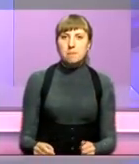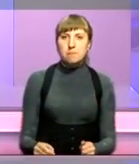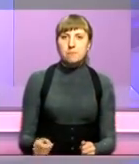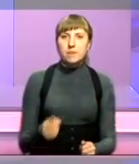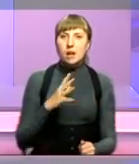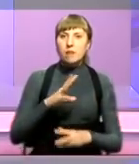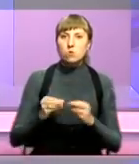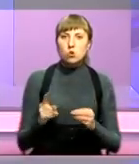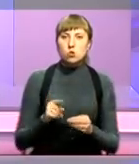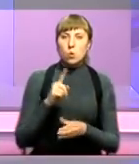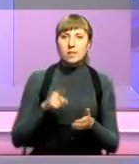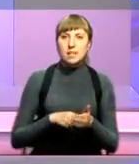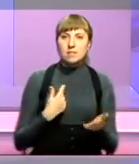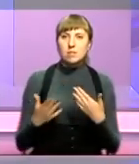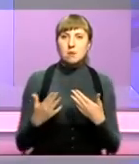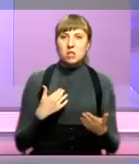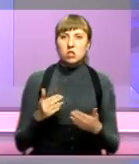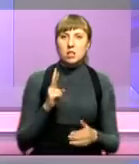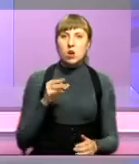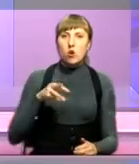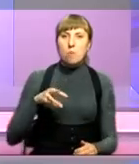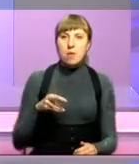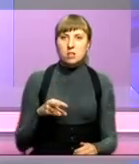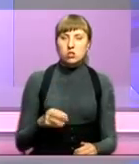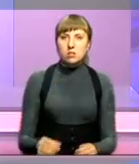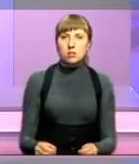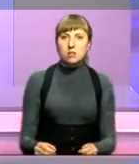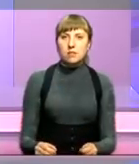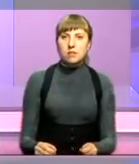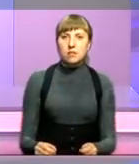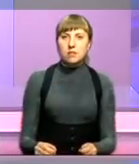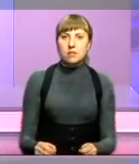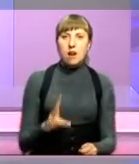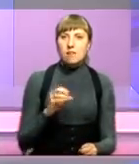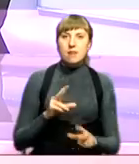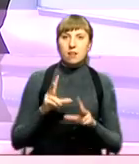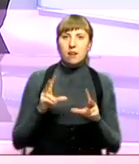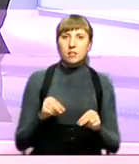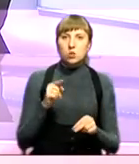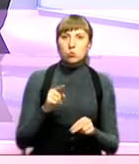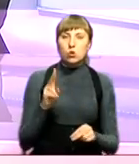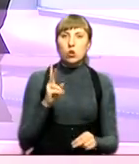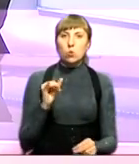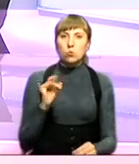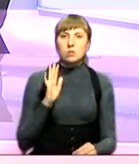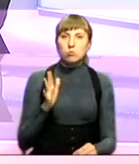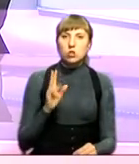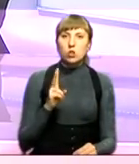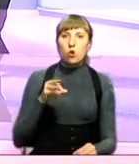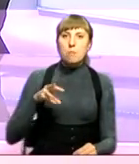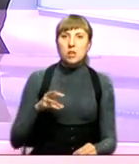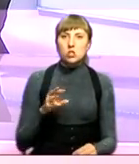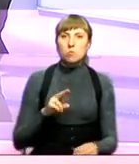все, что касается вот взаимоотношений коммерческих, а не гарантийных, тут курс будет, конечно же, коммерческий,